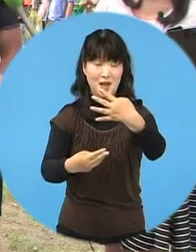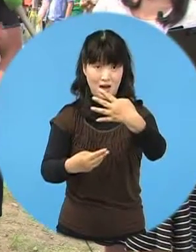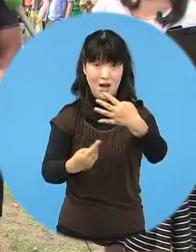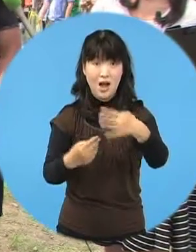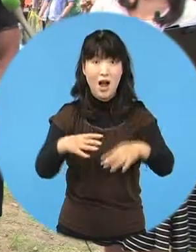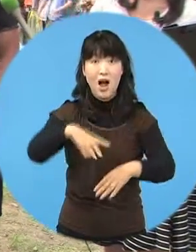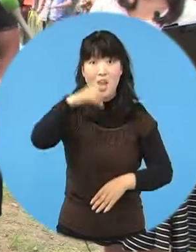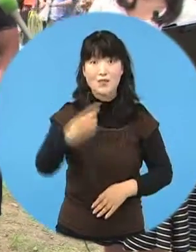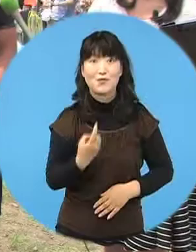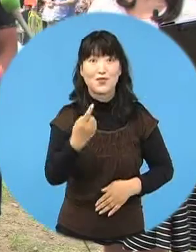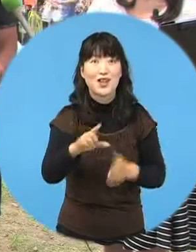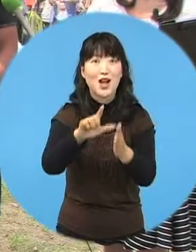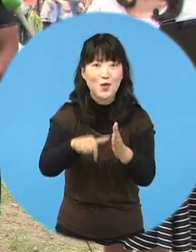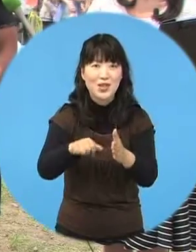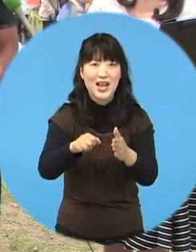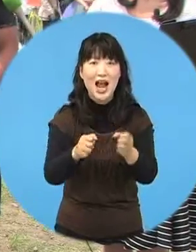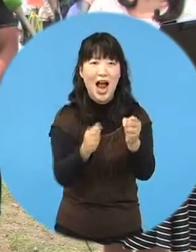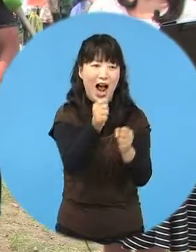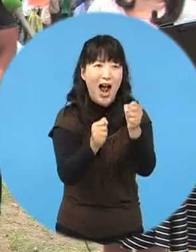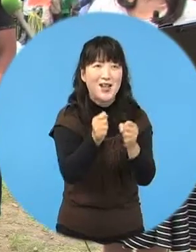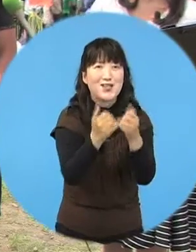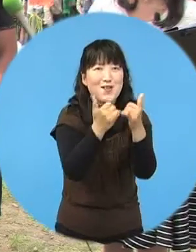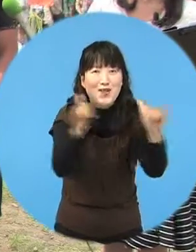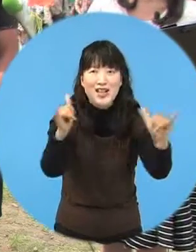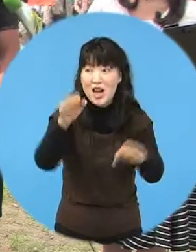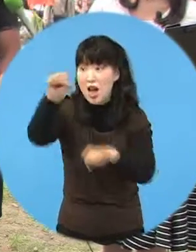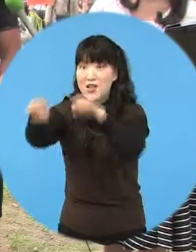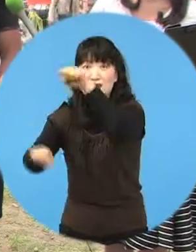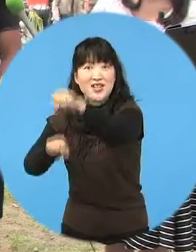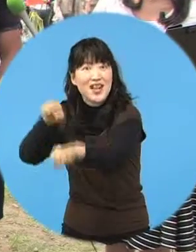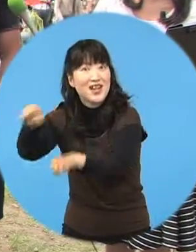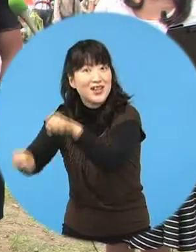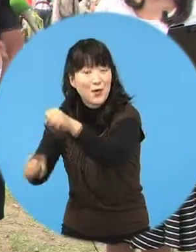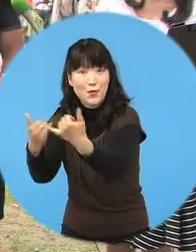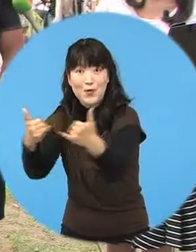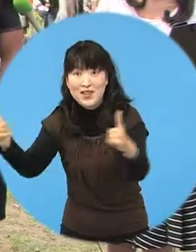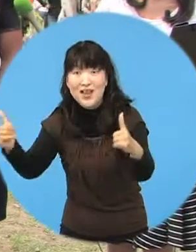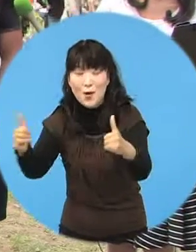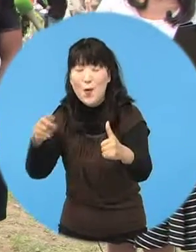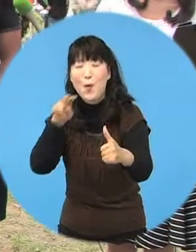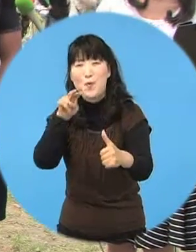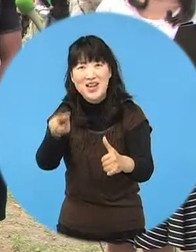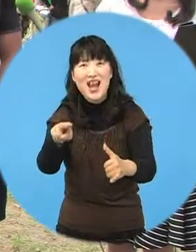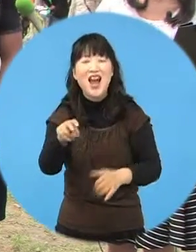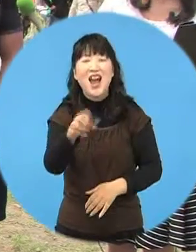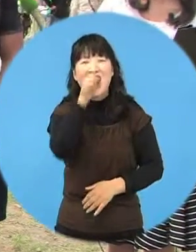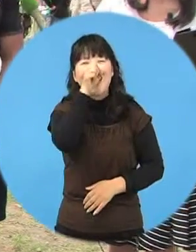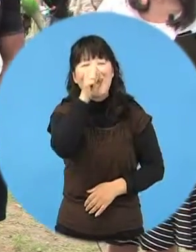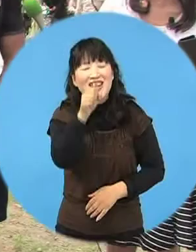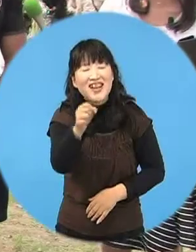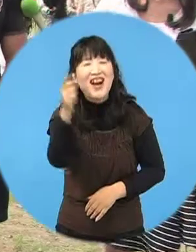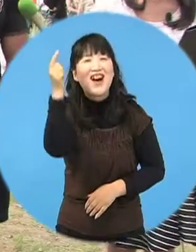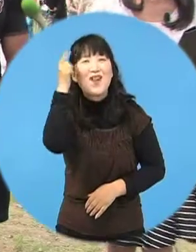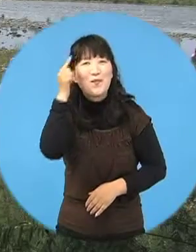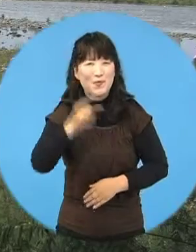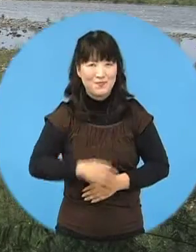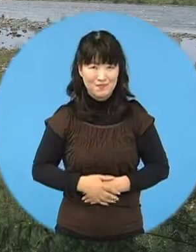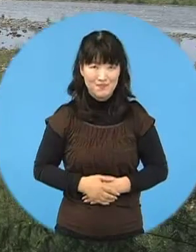か走ってる方とか自転車を漕いでる方とかそういうのも含めていいなと思います。